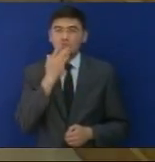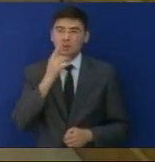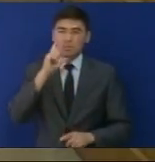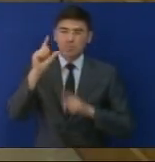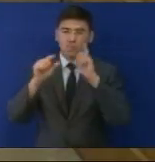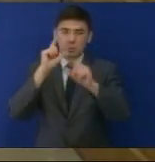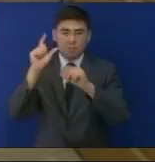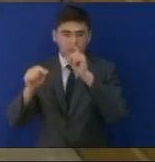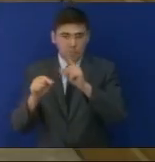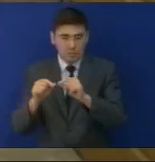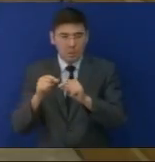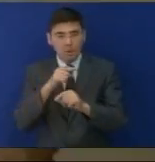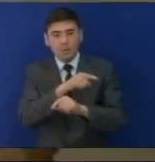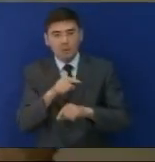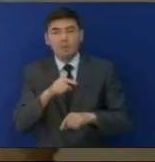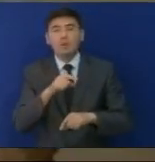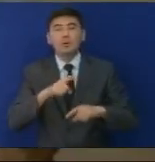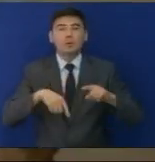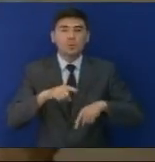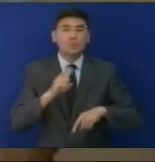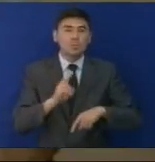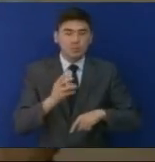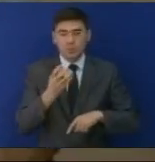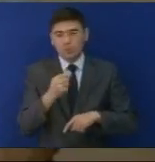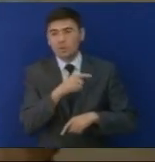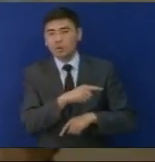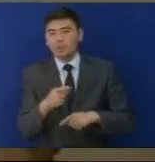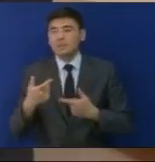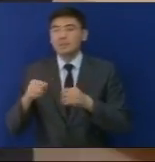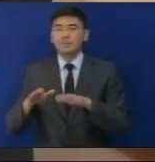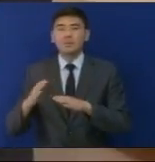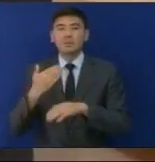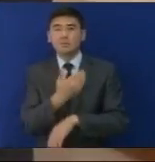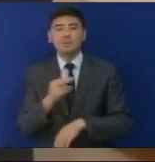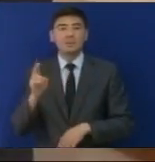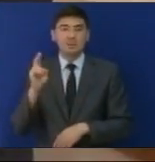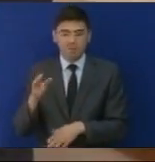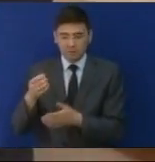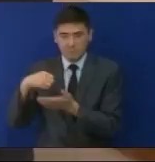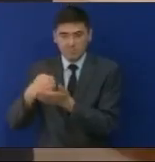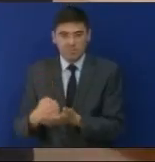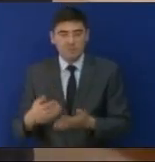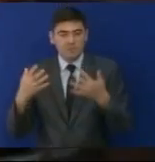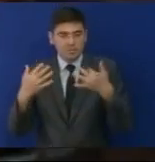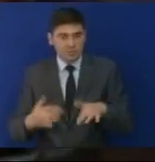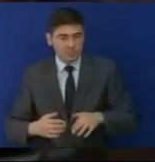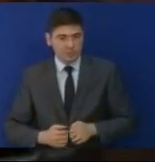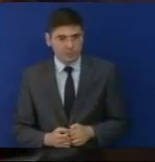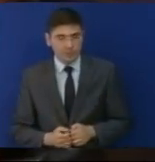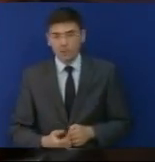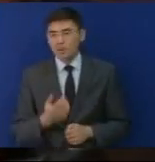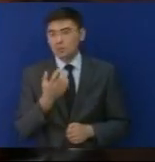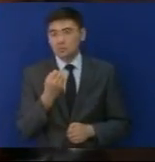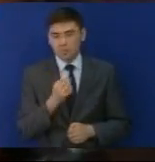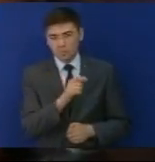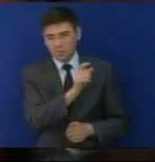пределы Республики Казахстан, а также владельцев жилья, где зарегистрированы этнические казахи. Они уведомляются о проведении разовой акции по продлению